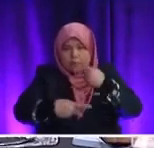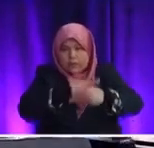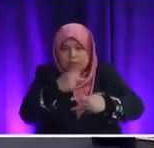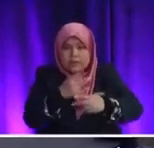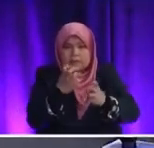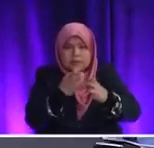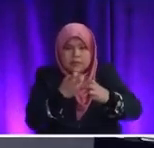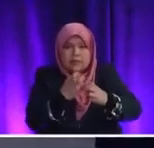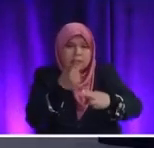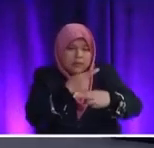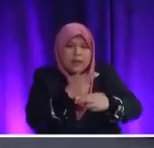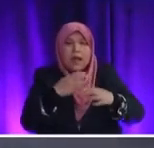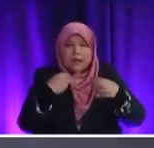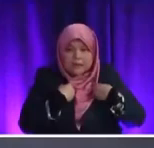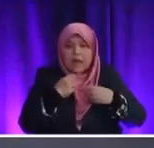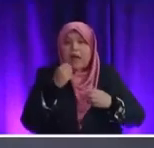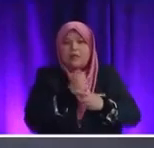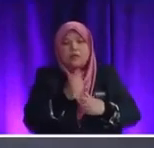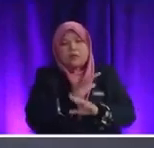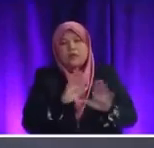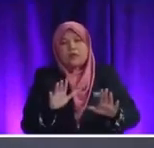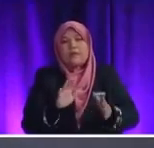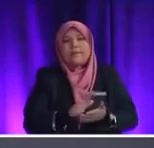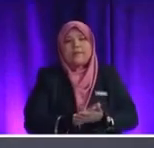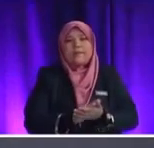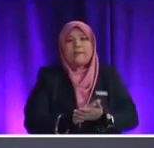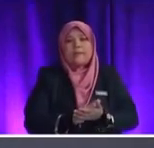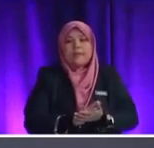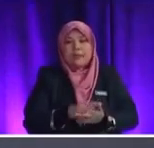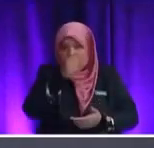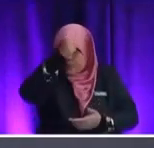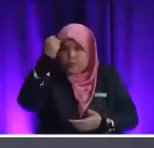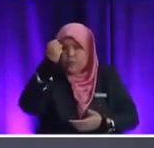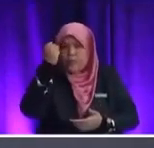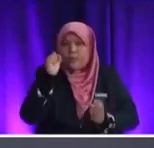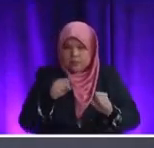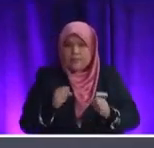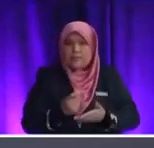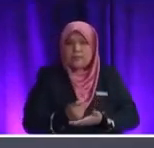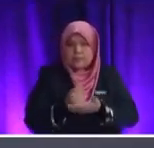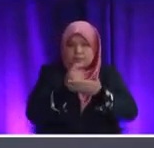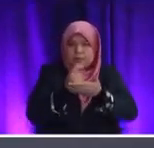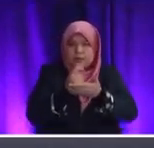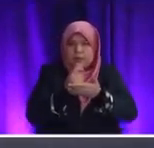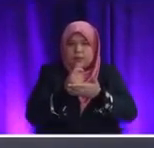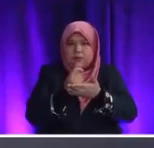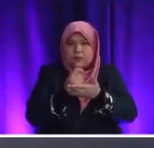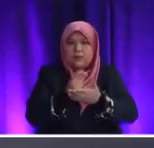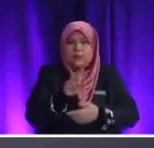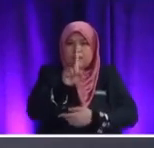elektrolisis to berlaku ataupun tidak Pohan jadi saya minta sound untuk atau Hai tekan